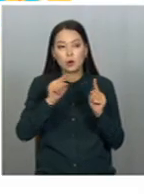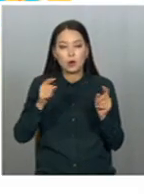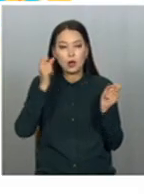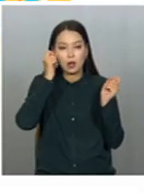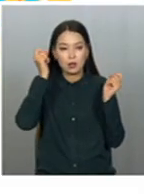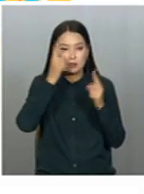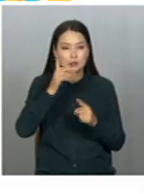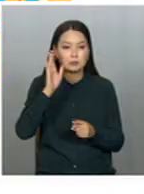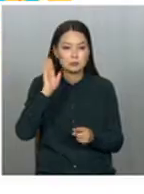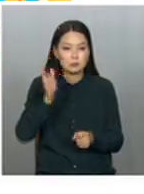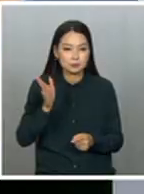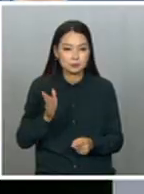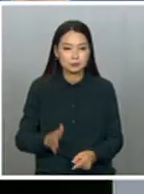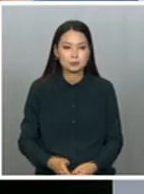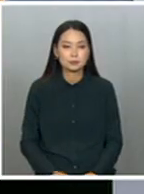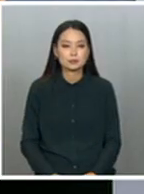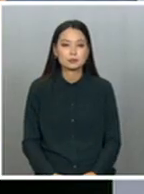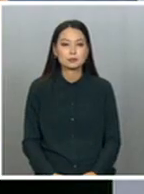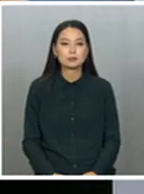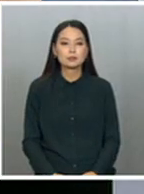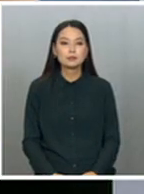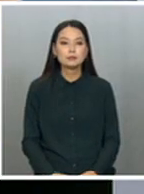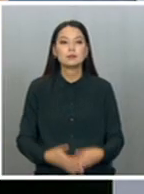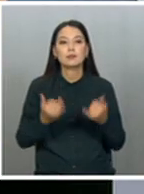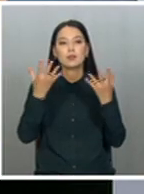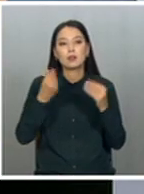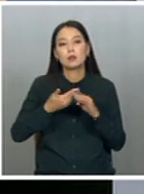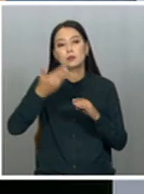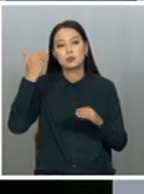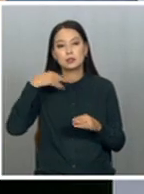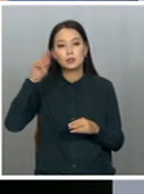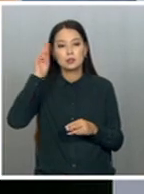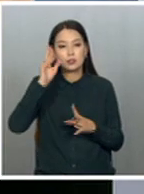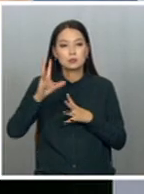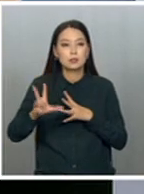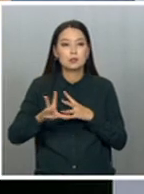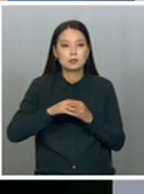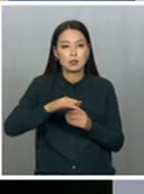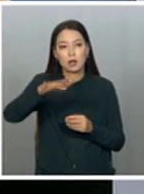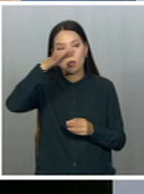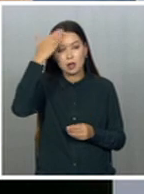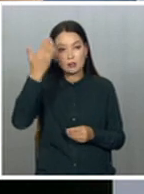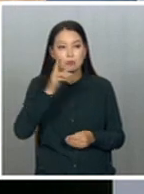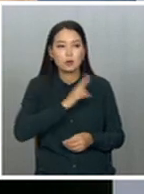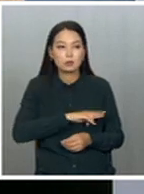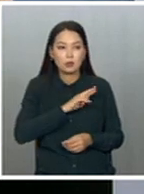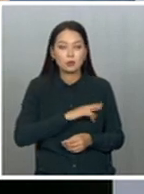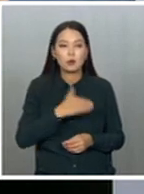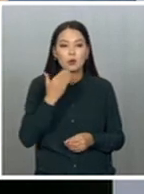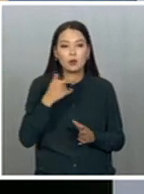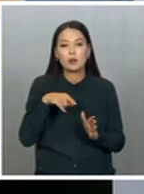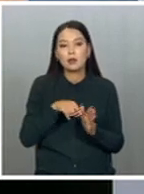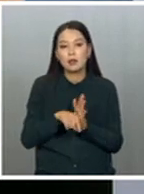анықтауды үйренетін боламыз. Оқушылар, өткен сабақта біз сіздермен аспан сферасы және оның